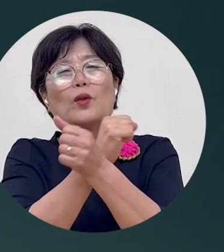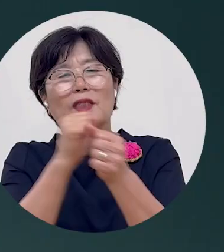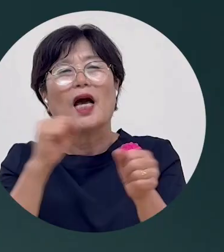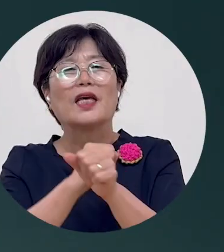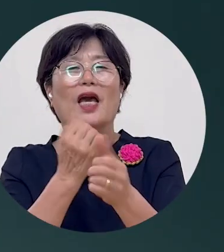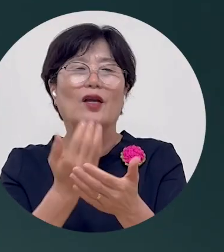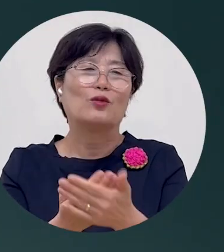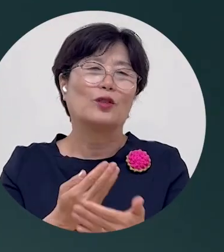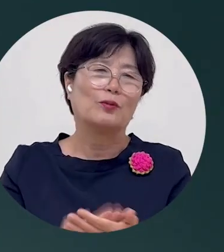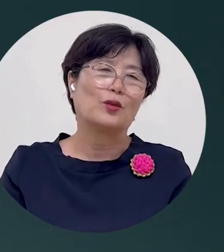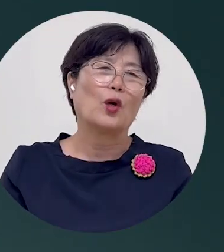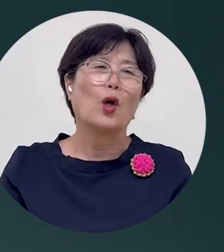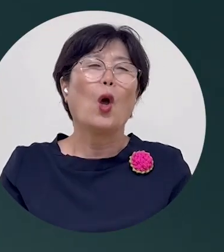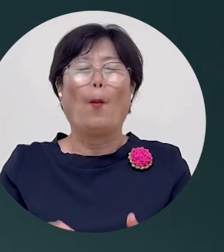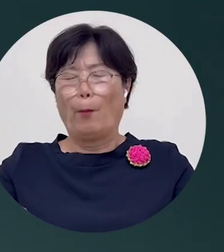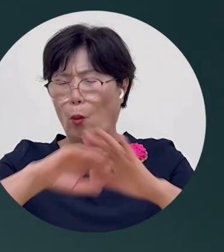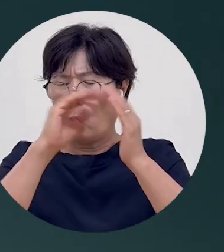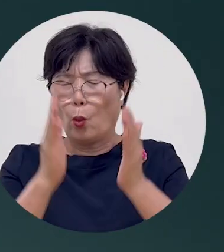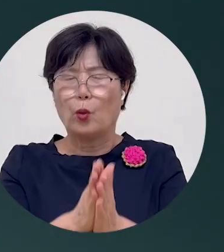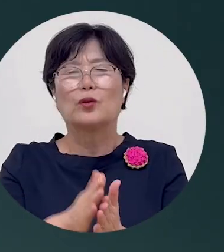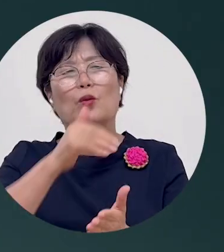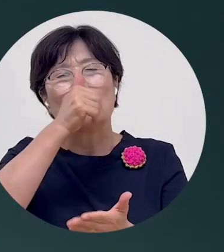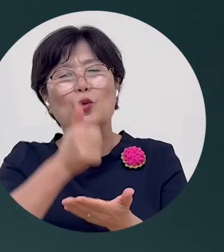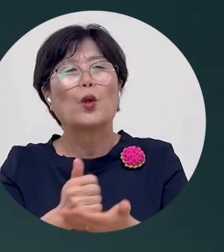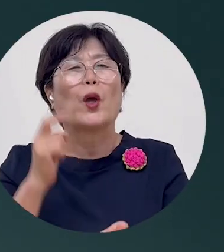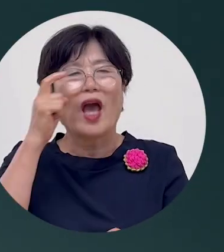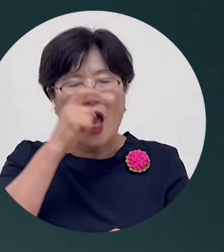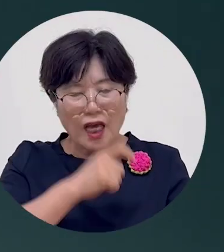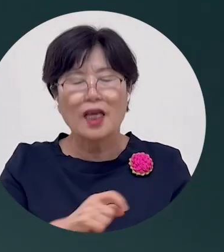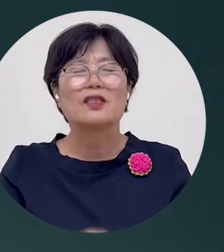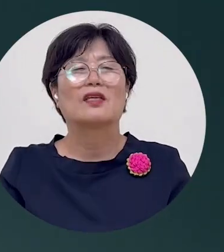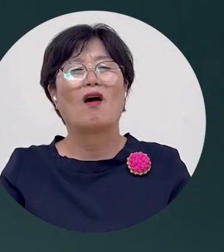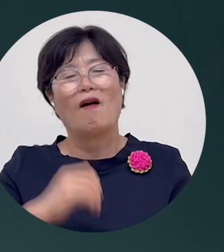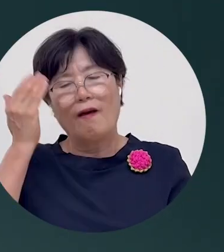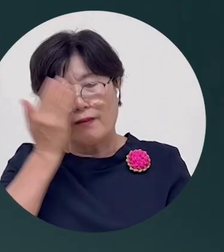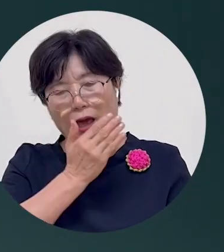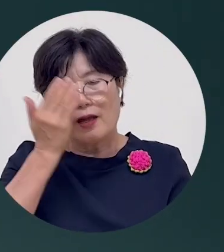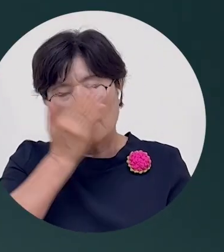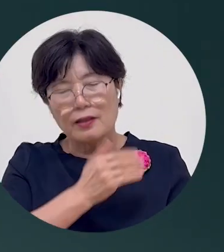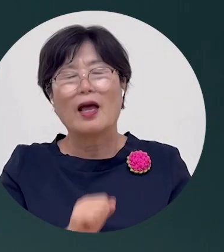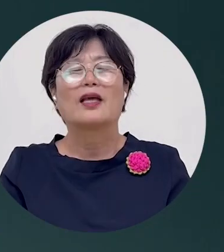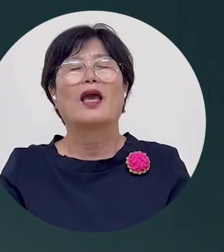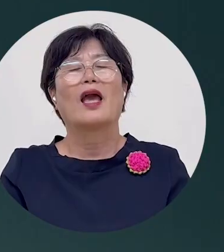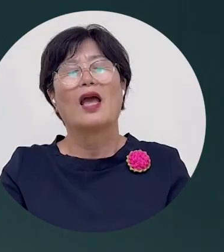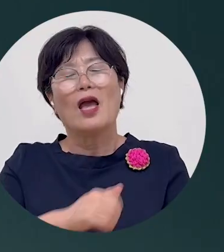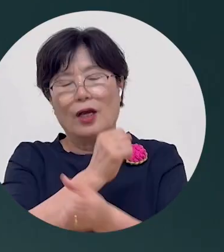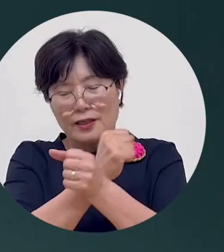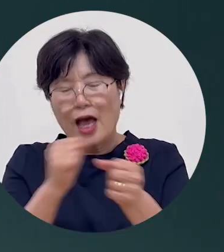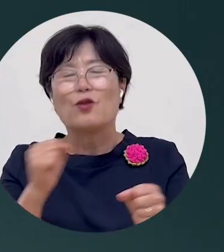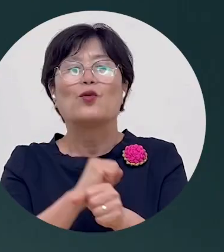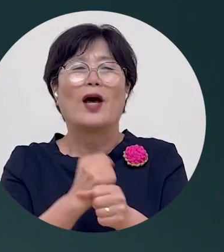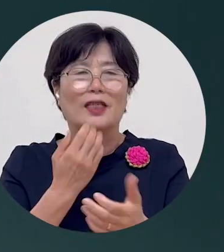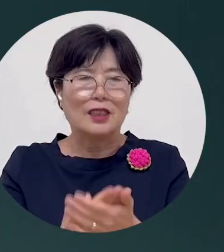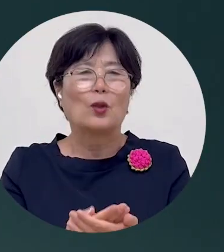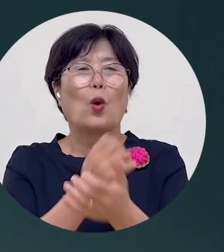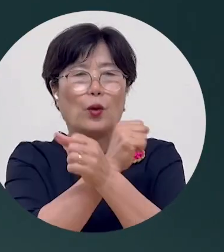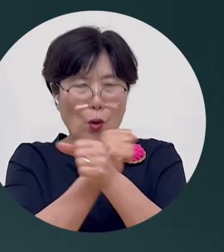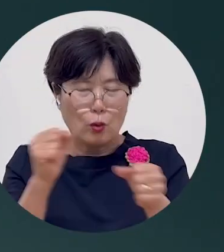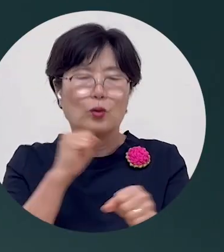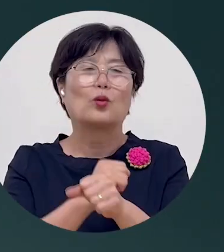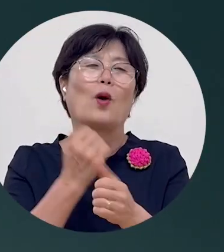주십시오. 모든 죄악에서 나를 깨끗하게 사유하시고